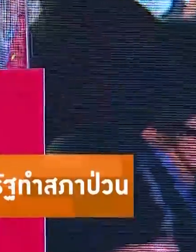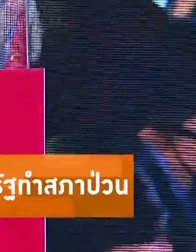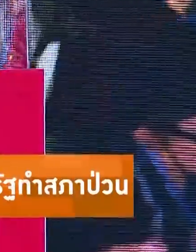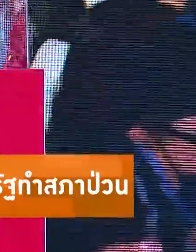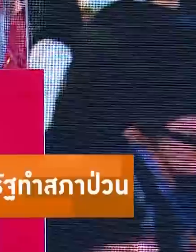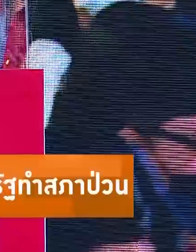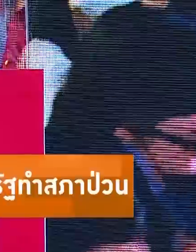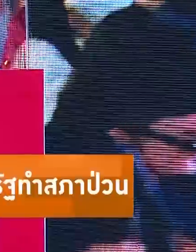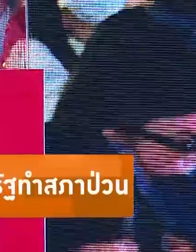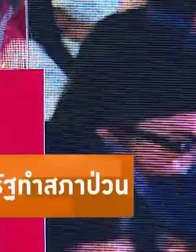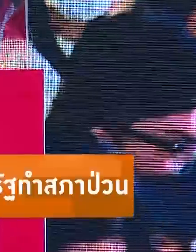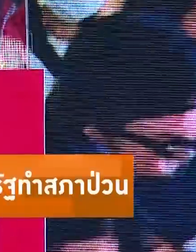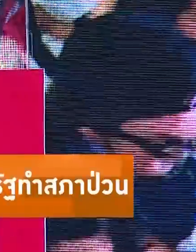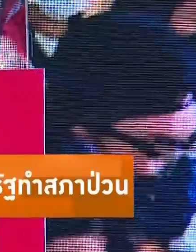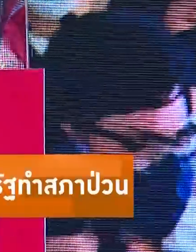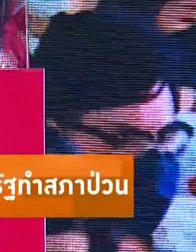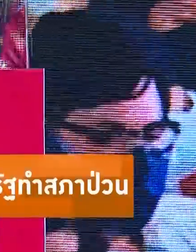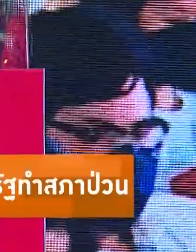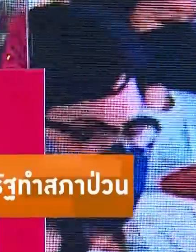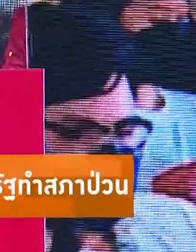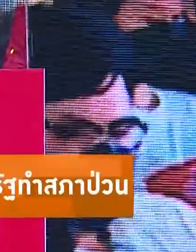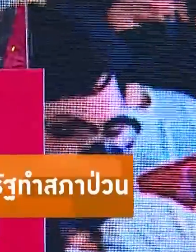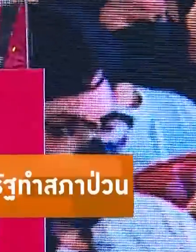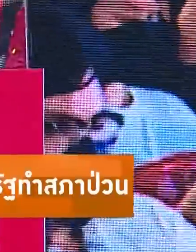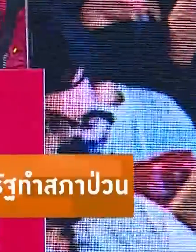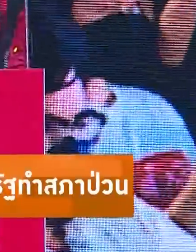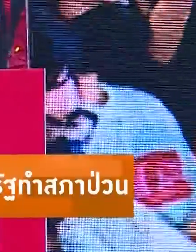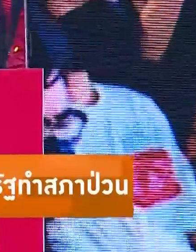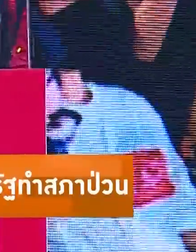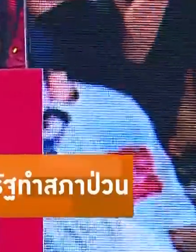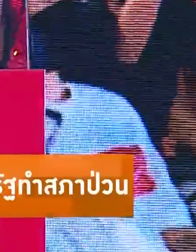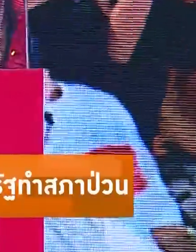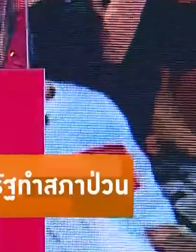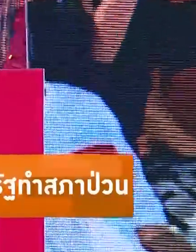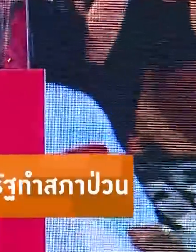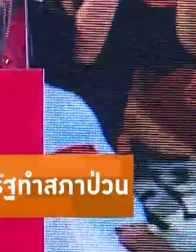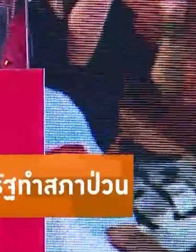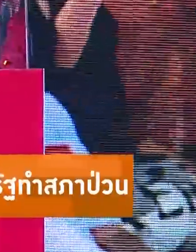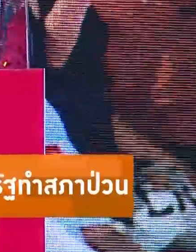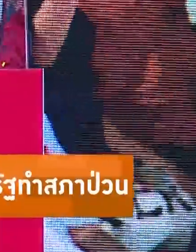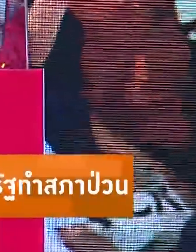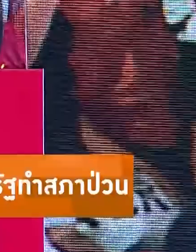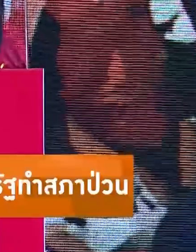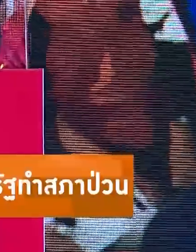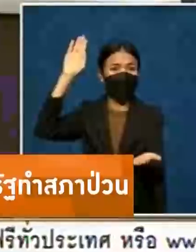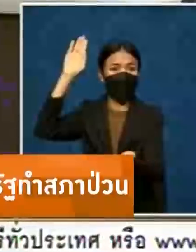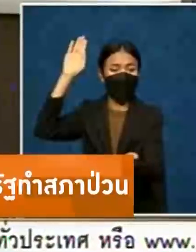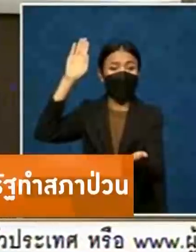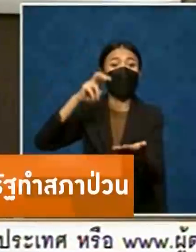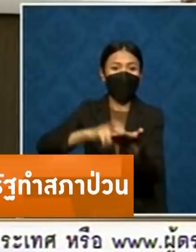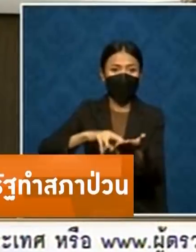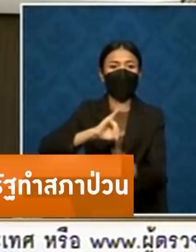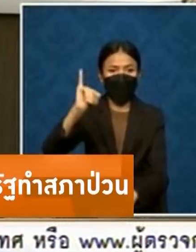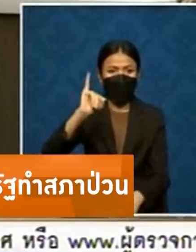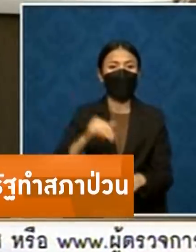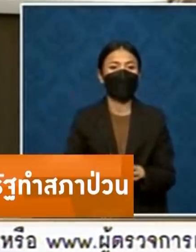ในการทำให้รัฐบาลพลเอกประยุทธ์พังลงไปนะครับขณะที่ฝั่งรัฐบาลเองตอนนี้ก็ได้รับการวิพากษ์วิจารณ์อย่างหนักหน่วงว่า